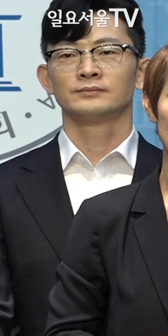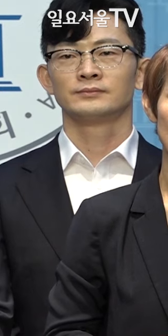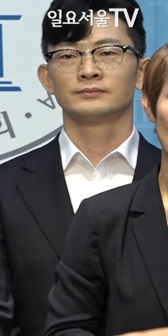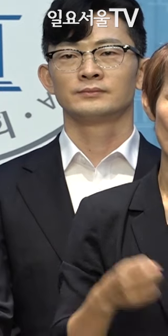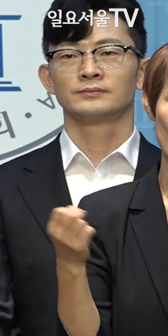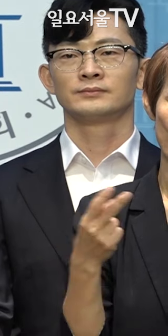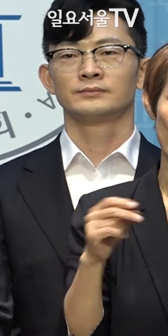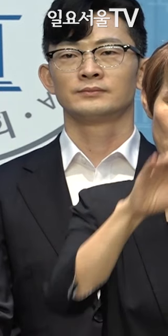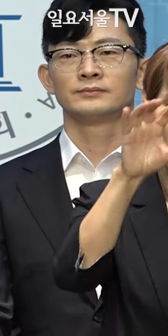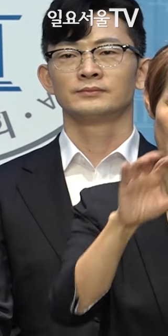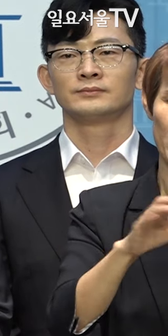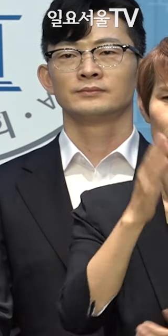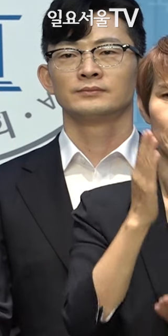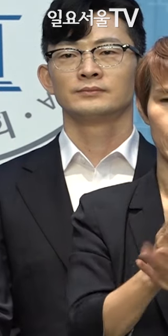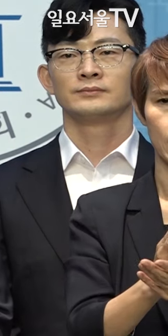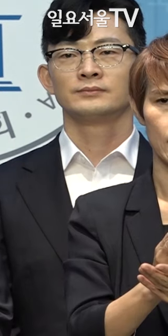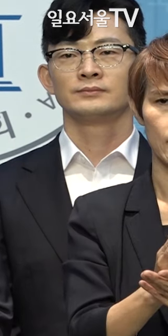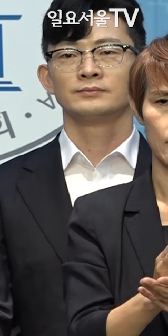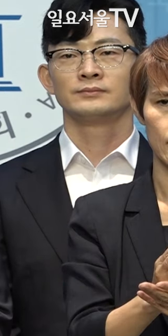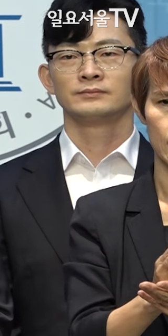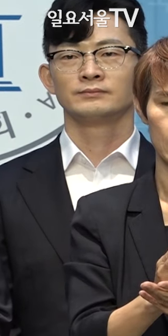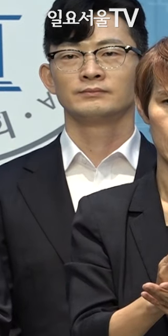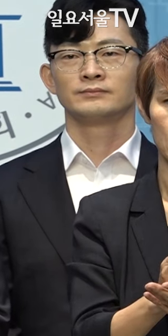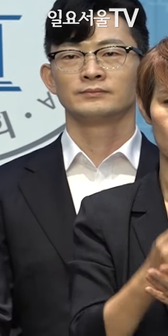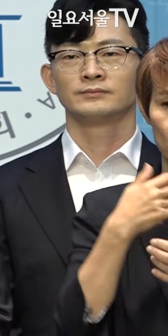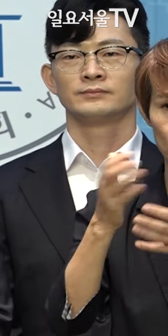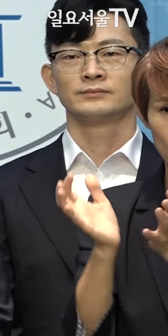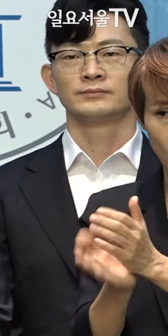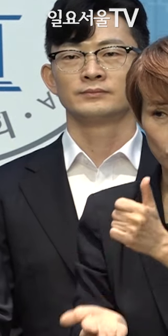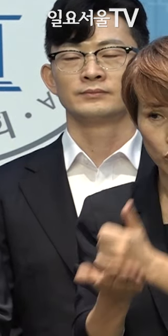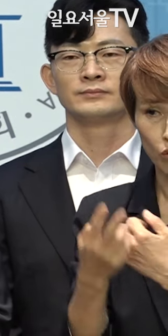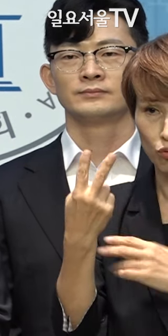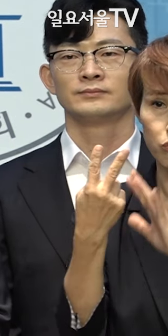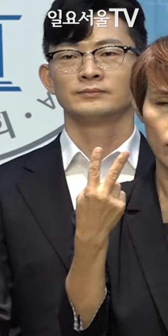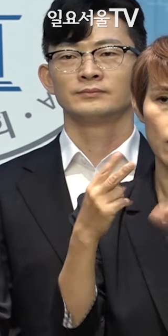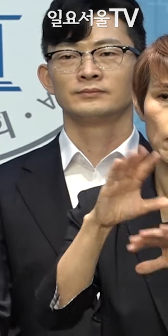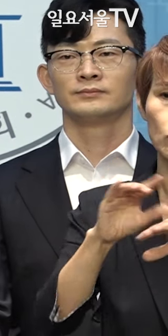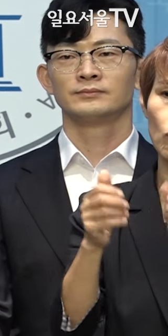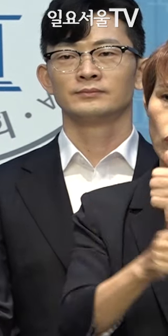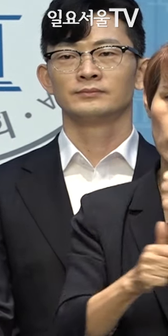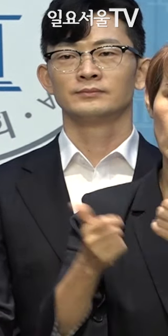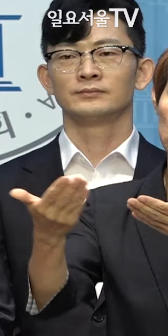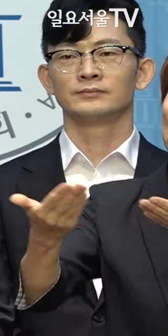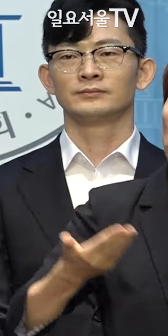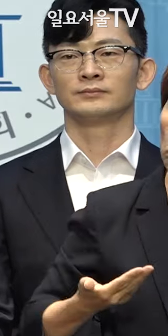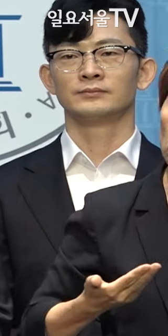무한정 탄핵에 매달리지 말고 하루빨리 민주당 추천 두 명의 방통위원을